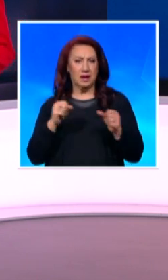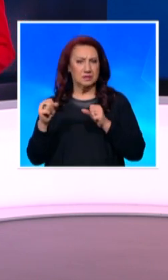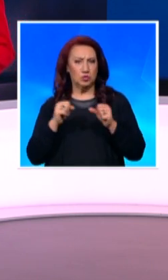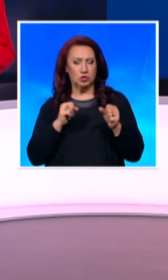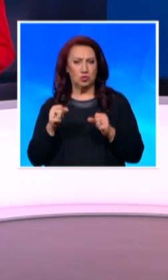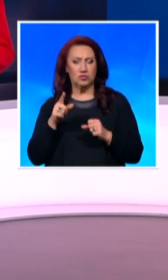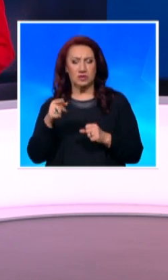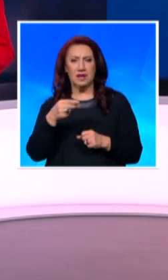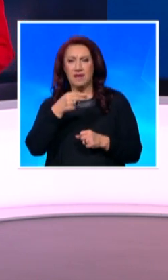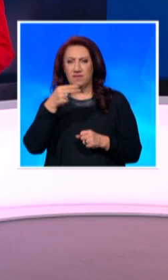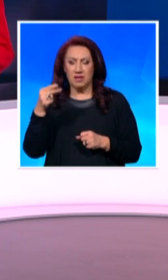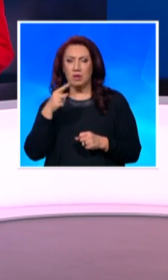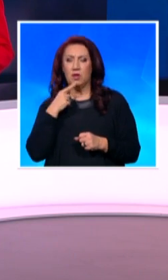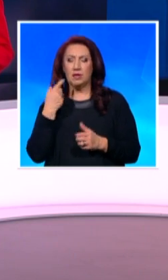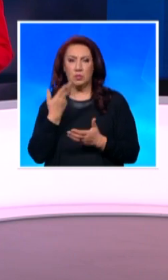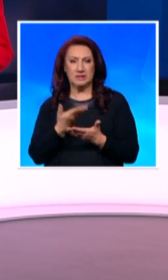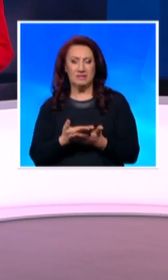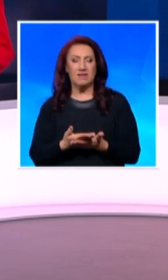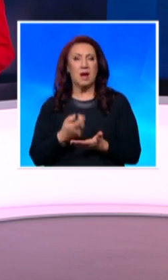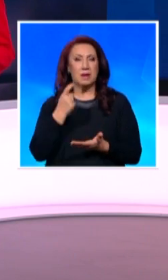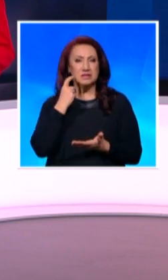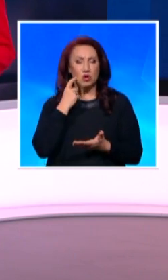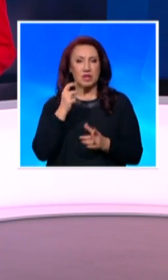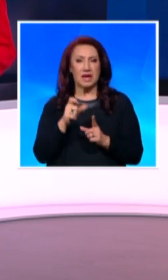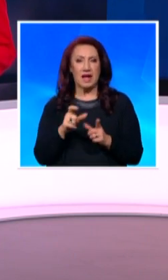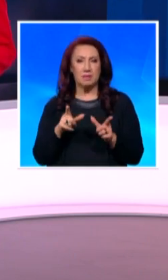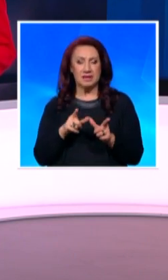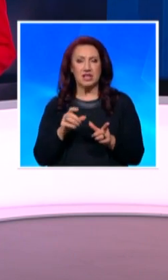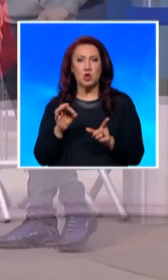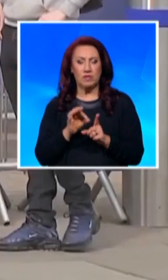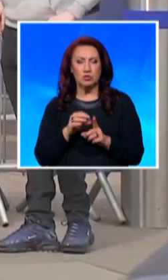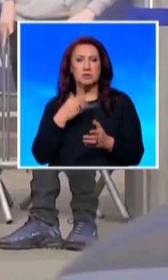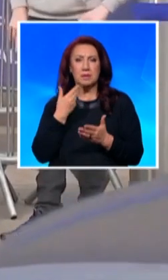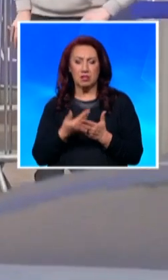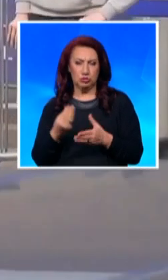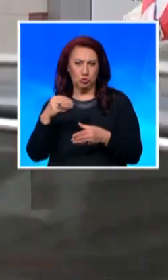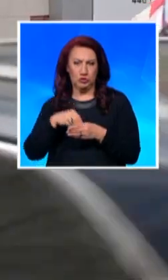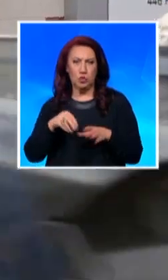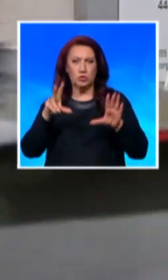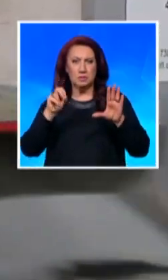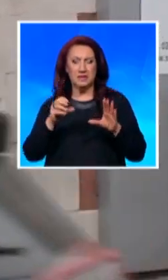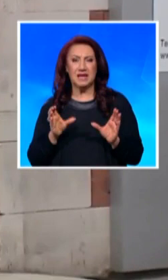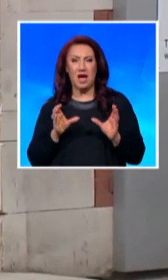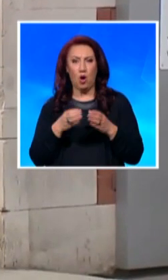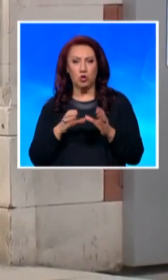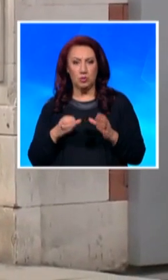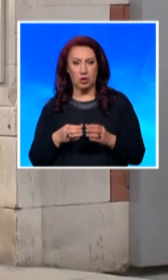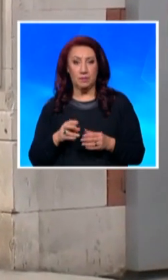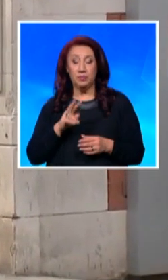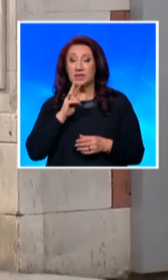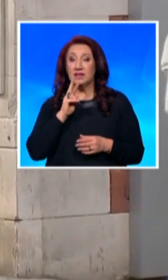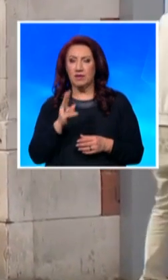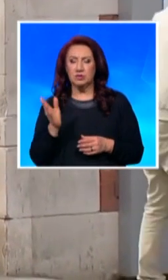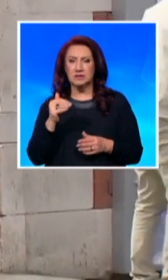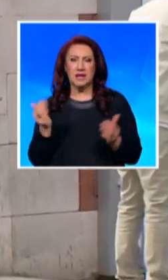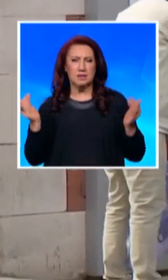проекта Барселона, Реал Мадрид и Ювентус, предложи формат от 80 отбора. Две години след краха на първоначалният план за създаването